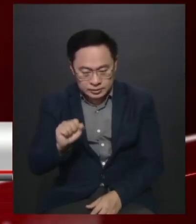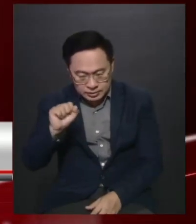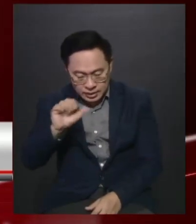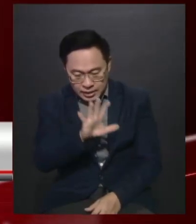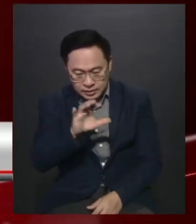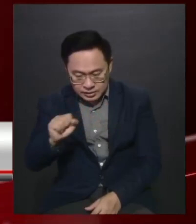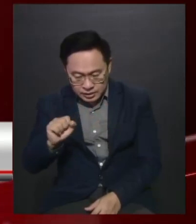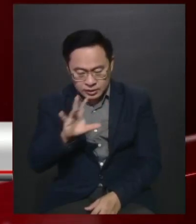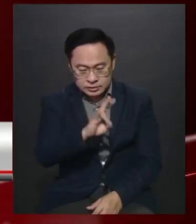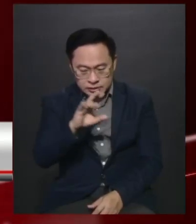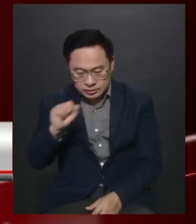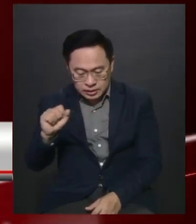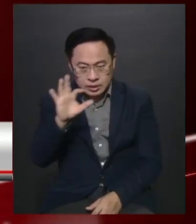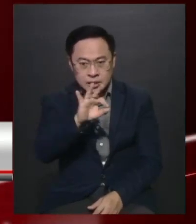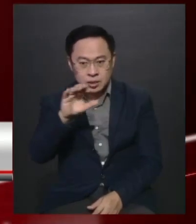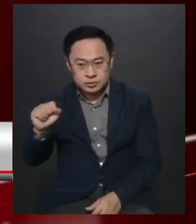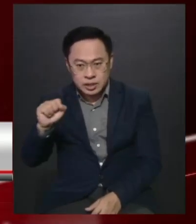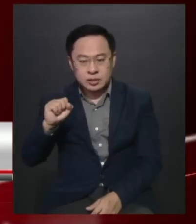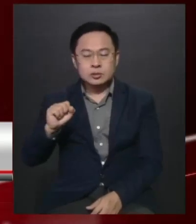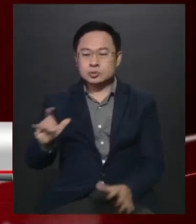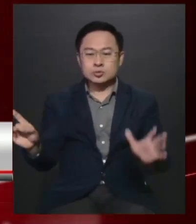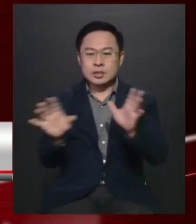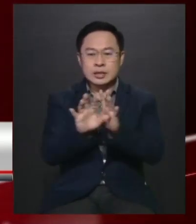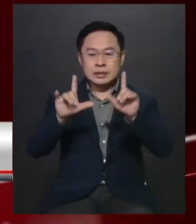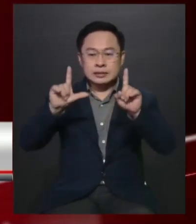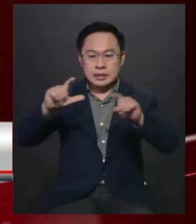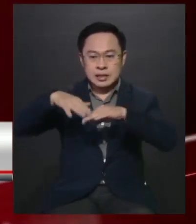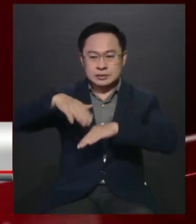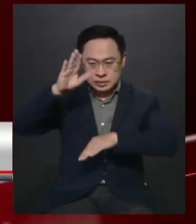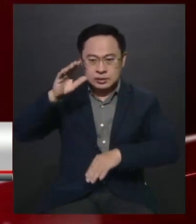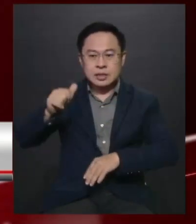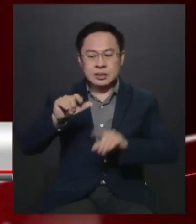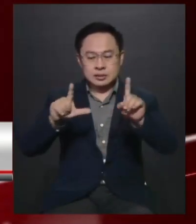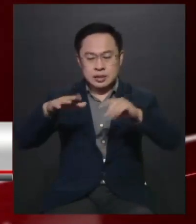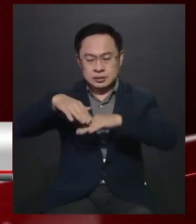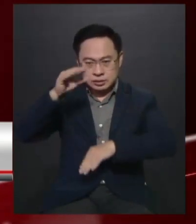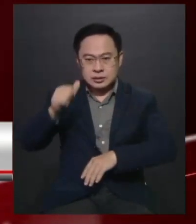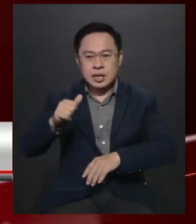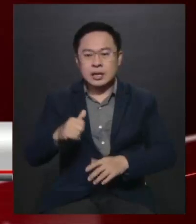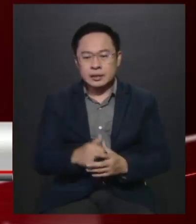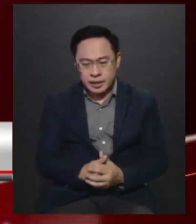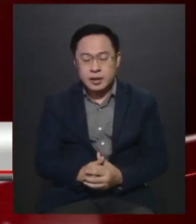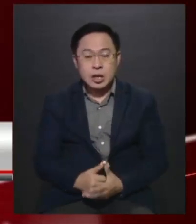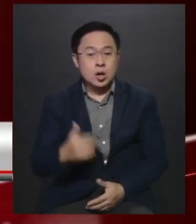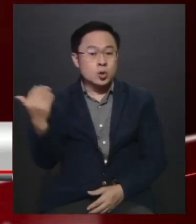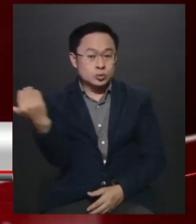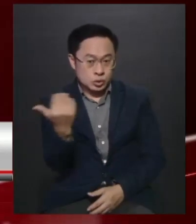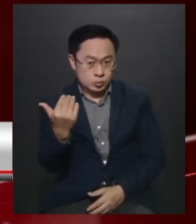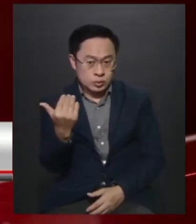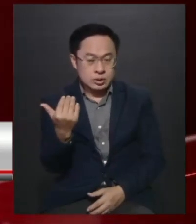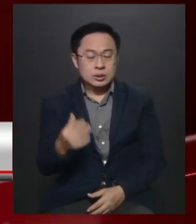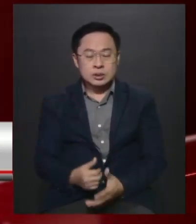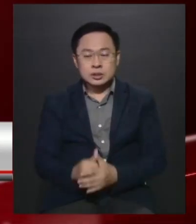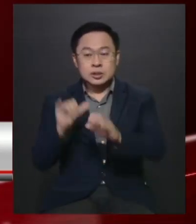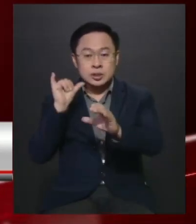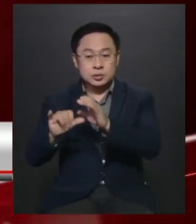ช่วงพักก็จะมีเบรกบ้างก็รอลุ้นอยู่ว่ามันจะถึงล้านไหมแล้วถึงจะได้นะคะ ด ู สดแล้วอย่าลืมว่าไอ้ล้านวิวใน YouTube